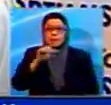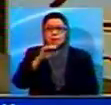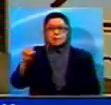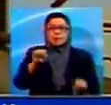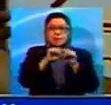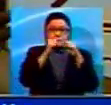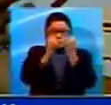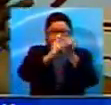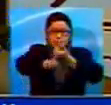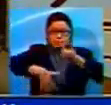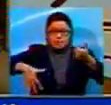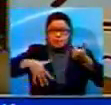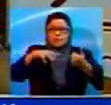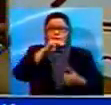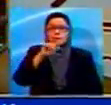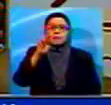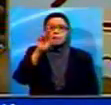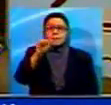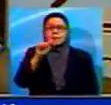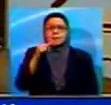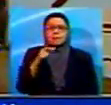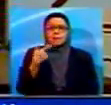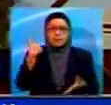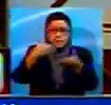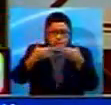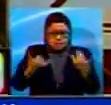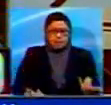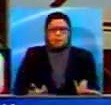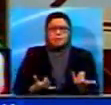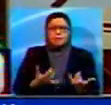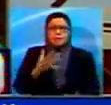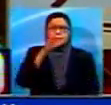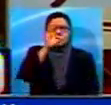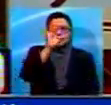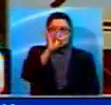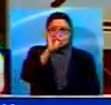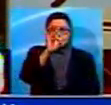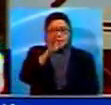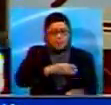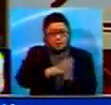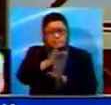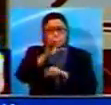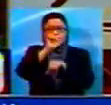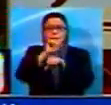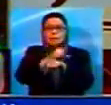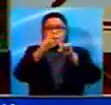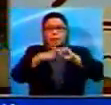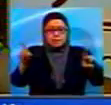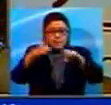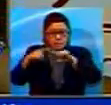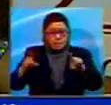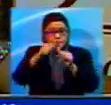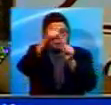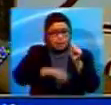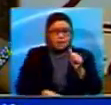marah setakat kita ada Jen job yang ber tapi kita ada setiap satu